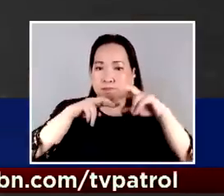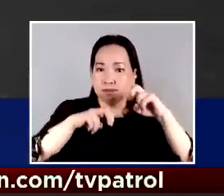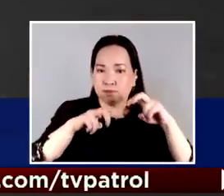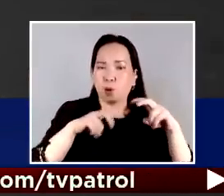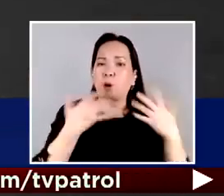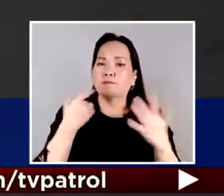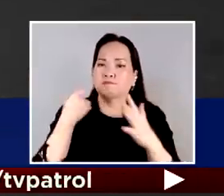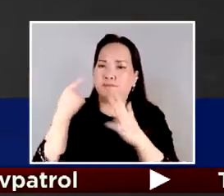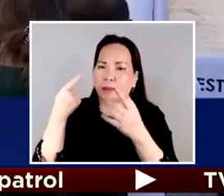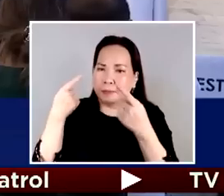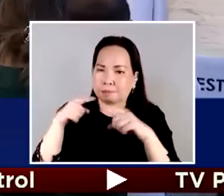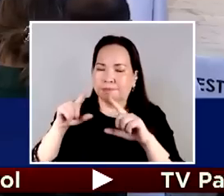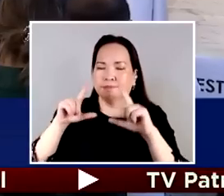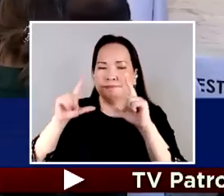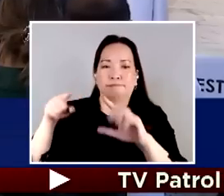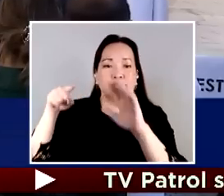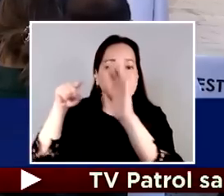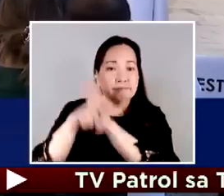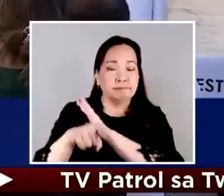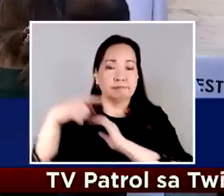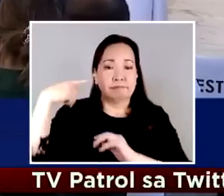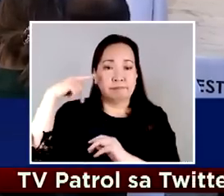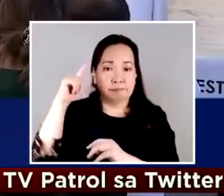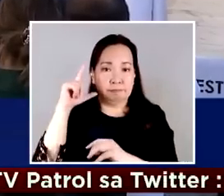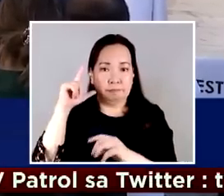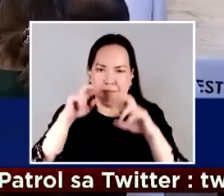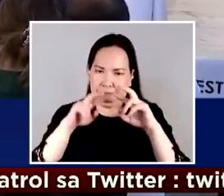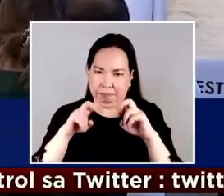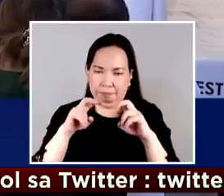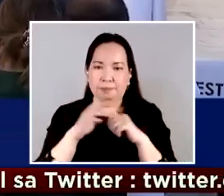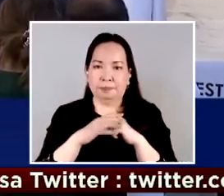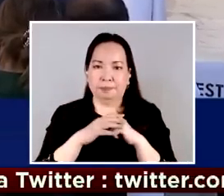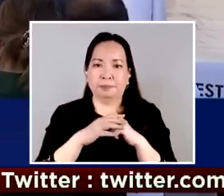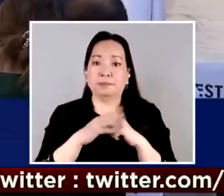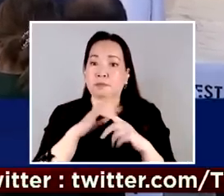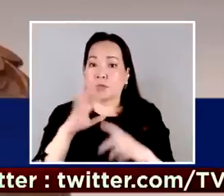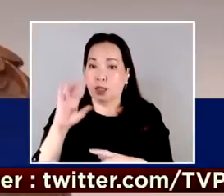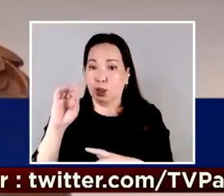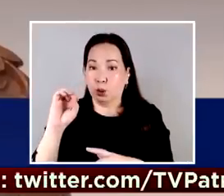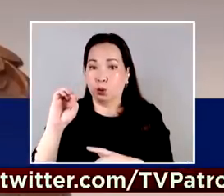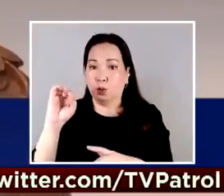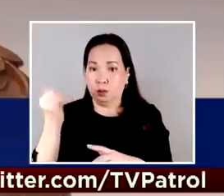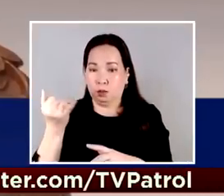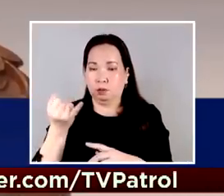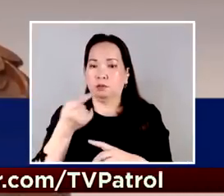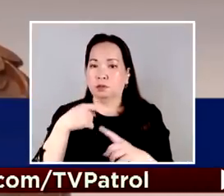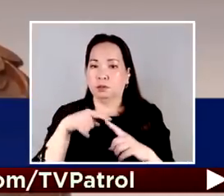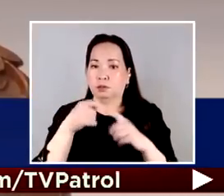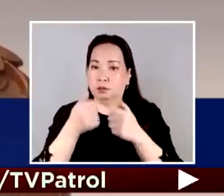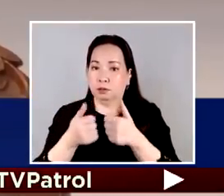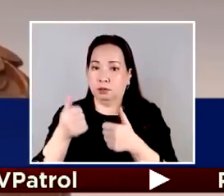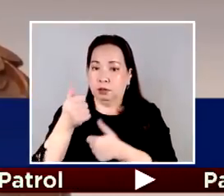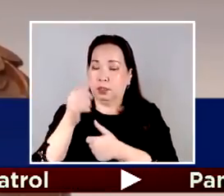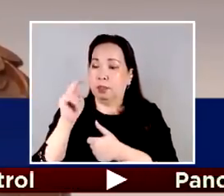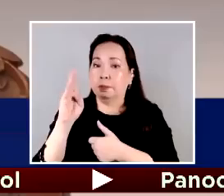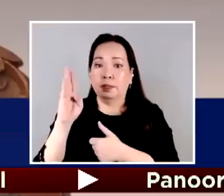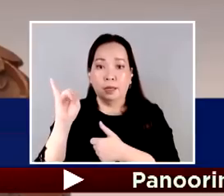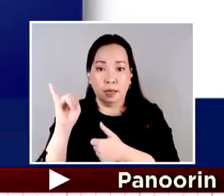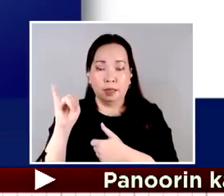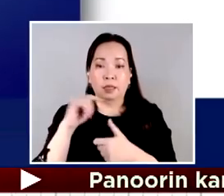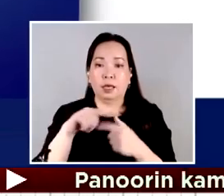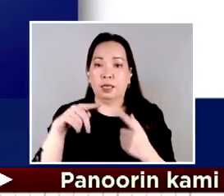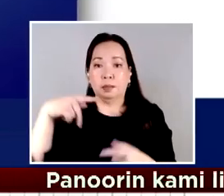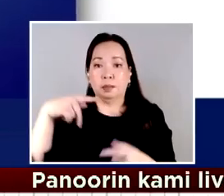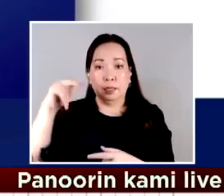na si Percy Lapid. Sa taas! Nauna ng tinukoy ng DOJ, National Bureau of Investigation at ng Philippine National Police si